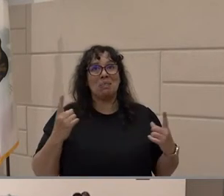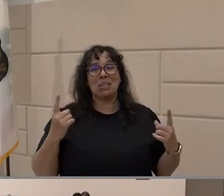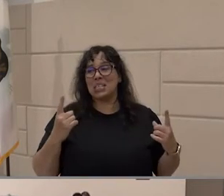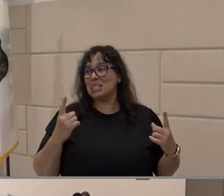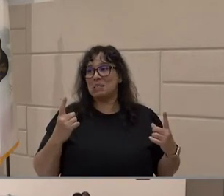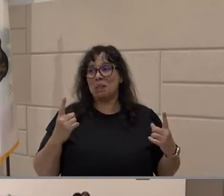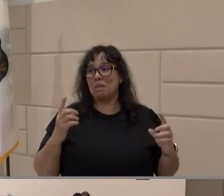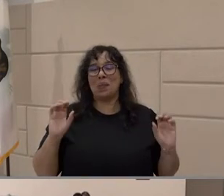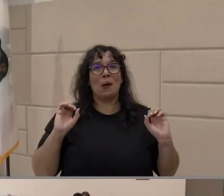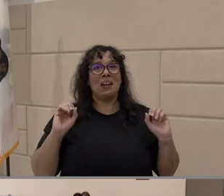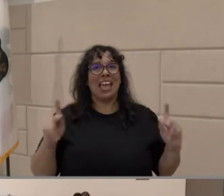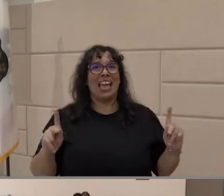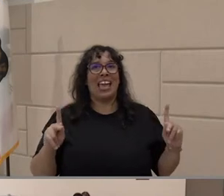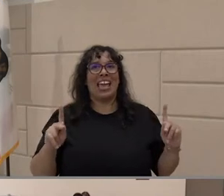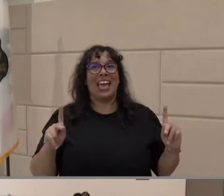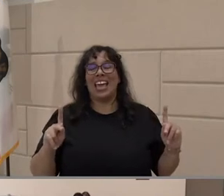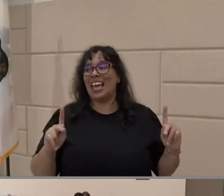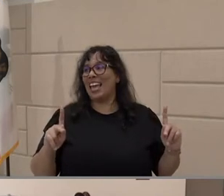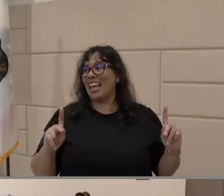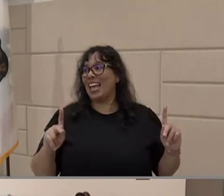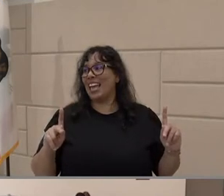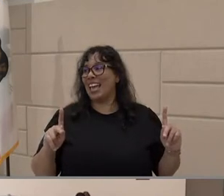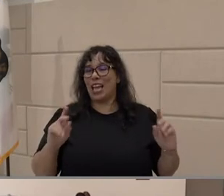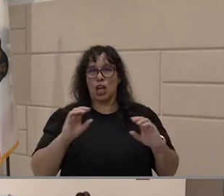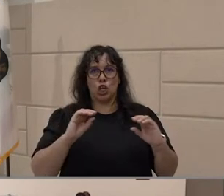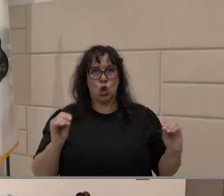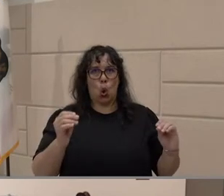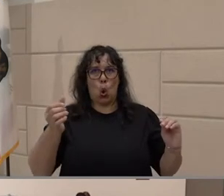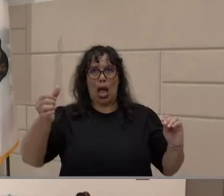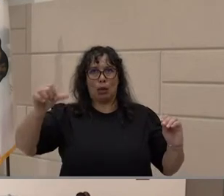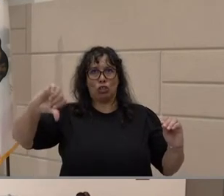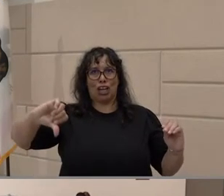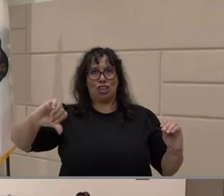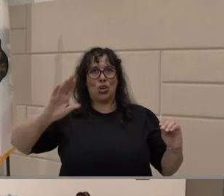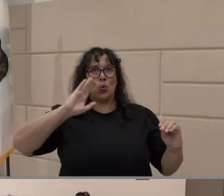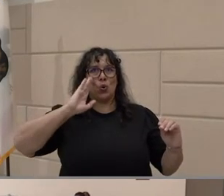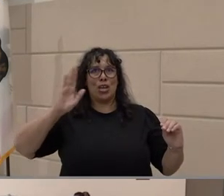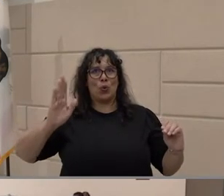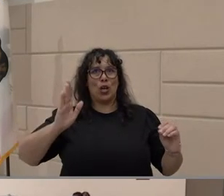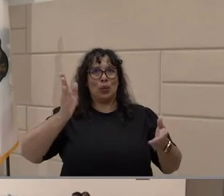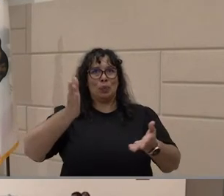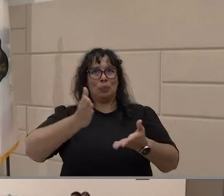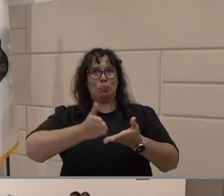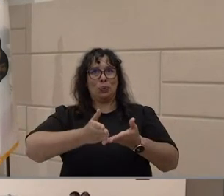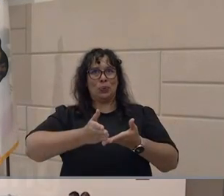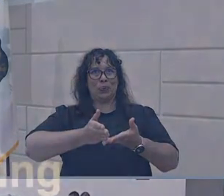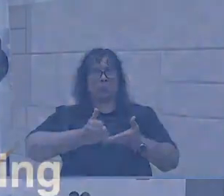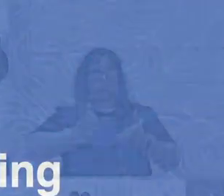កាសផ្សេងៗទៀតទេបើអត់មានទេយើងនឹងបិទបញ្ចប់